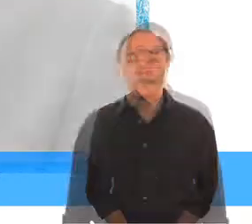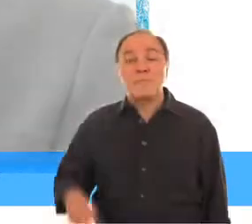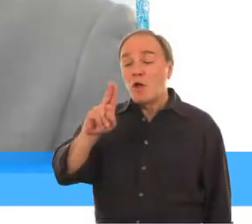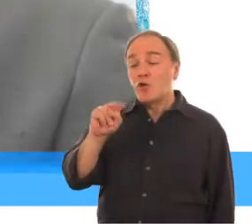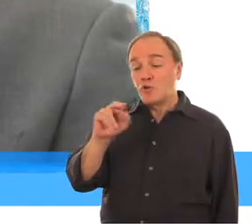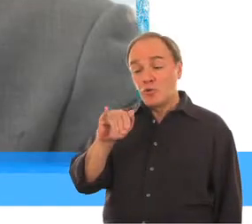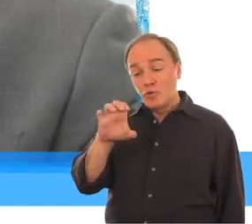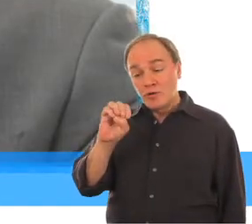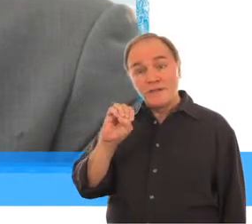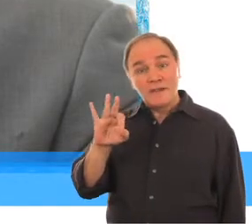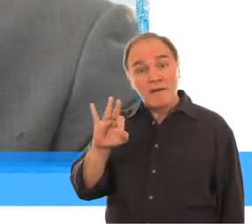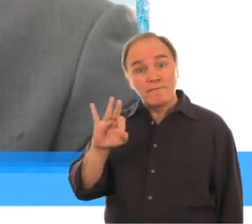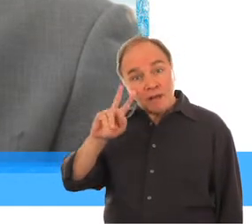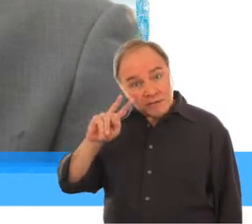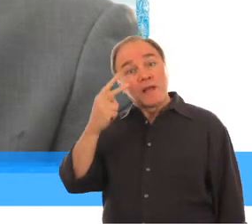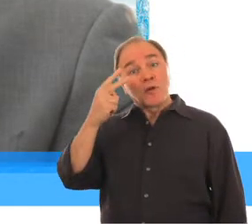UNICEF.